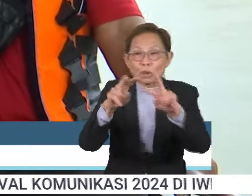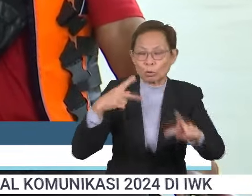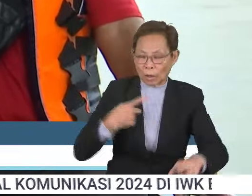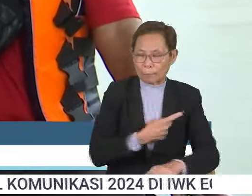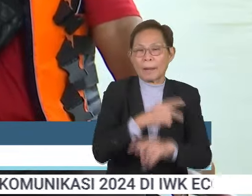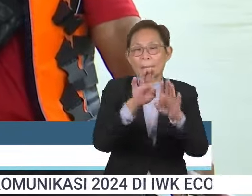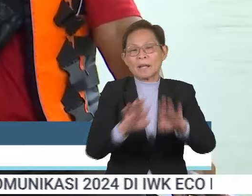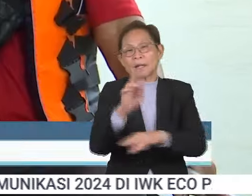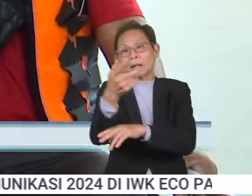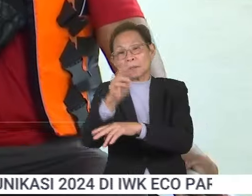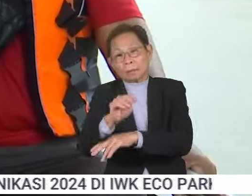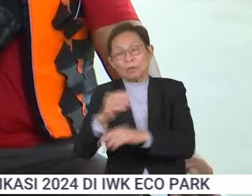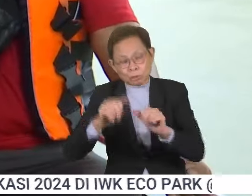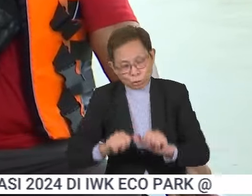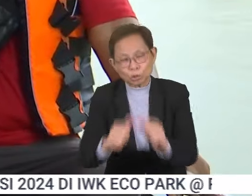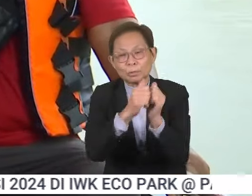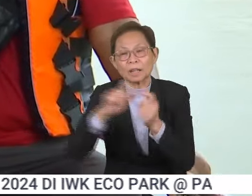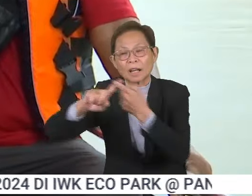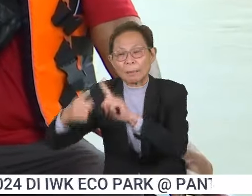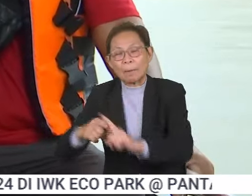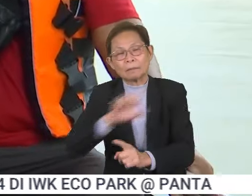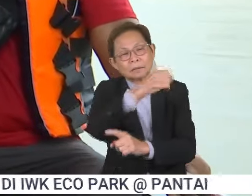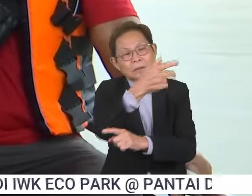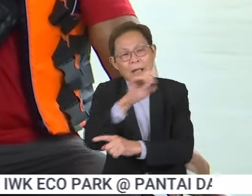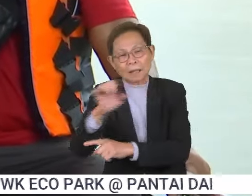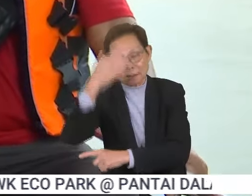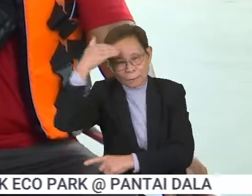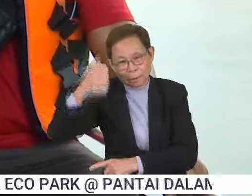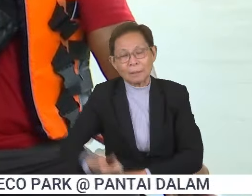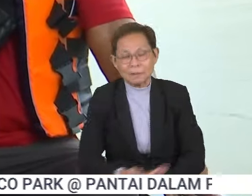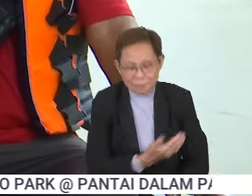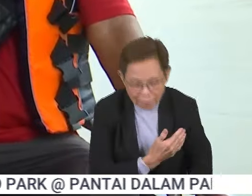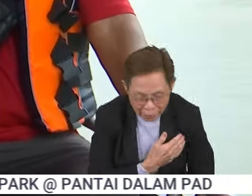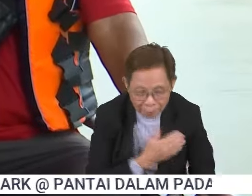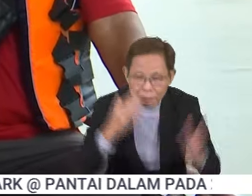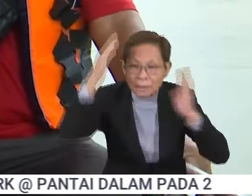di berita RTM. Terus bersama rakan setugas yang akan sapuri. Assalamualaikum, salam Malaysia Madani.